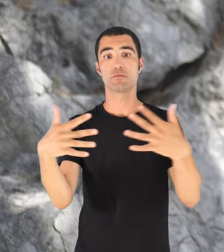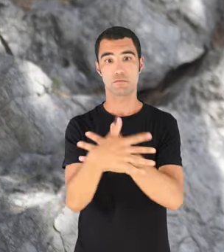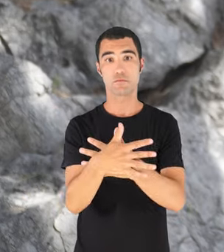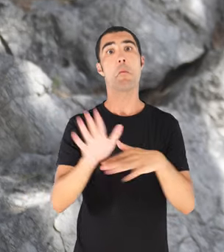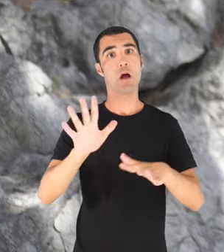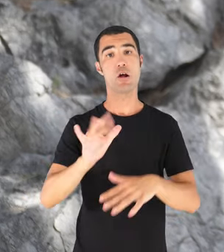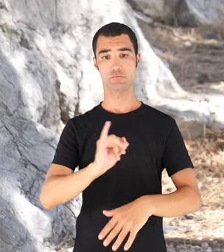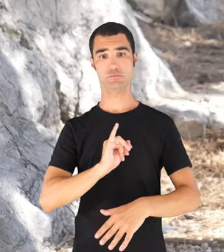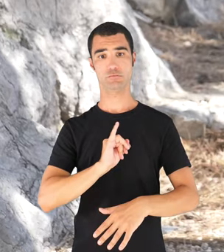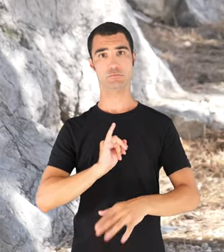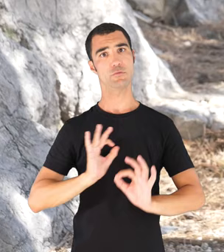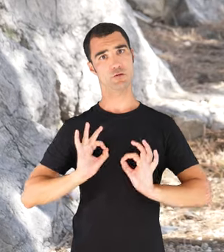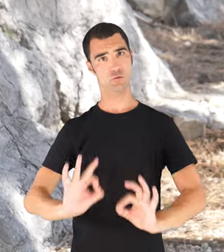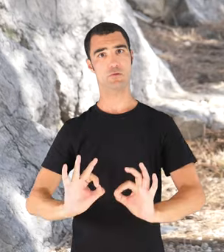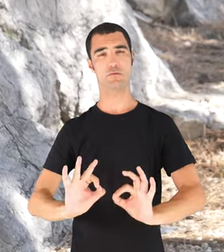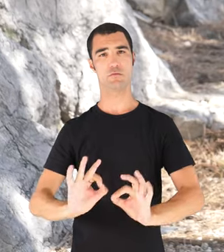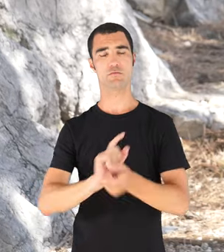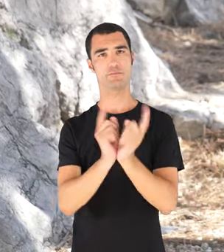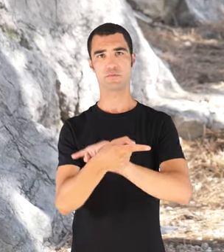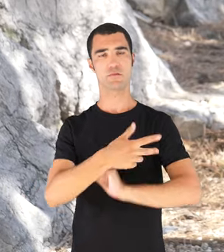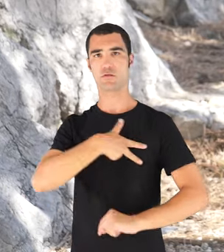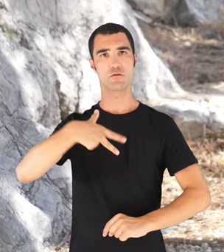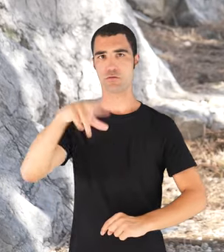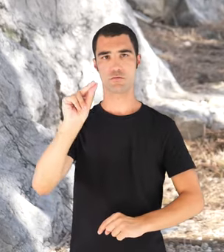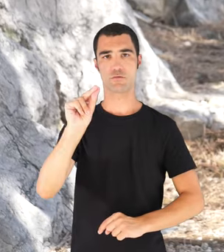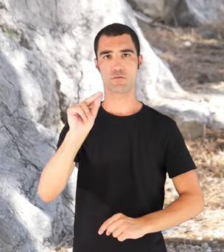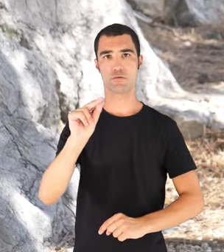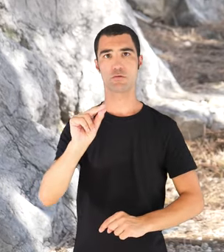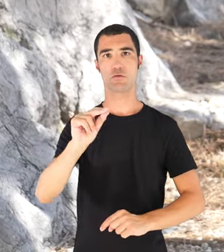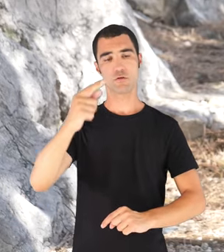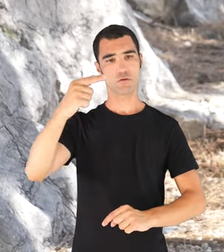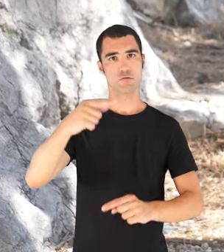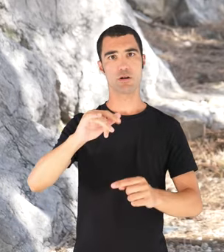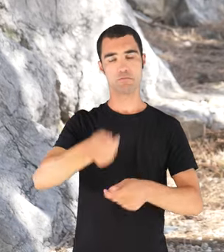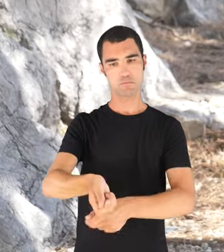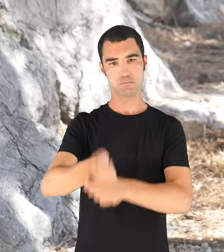és pescaturisme, sense deixar de ser el que som, sense deixar